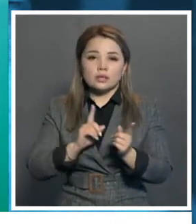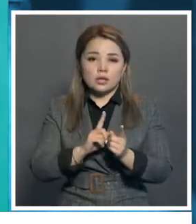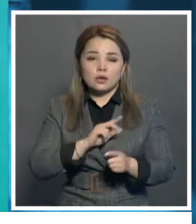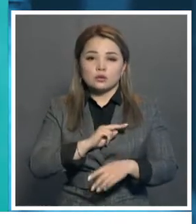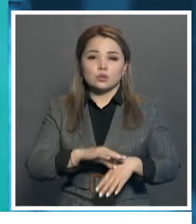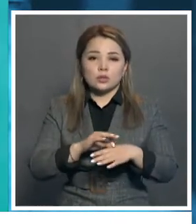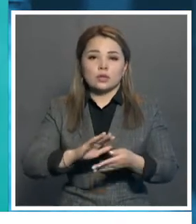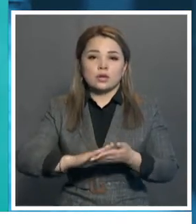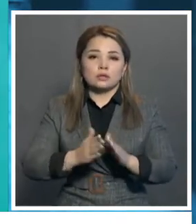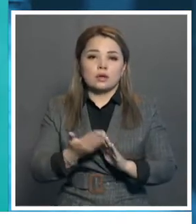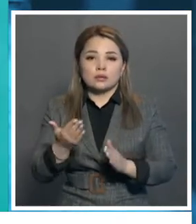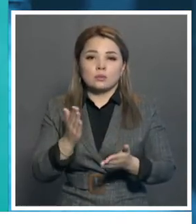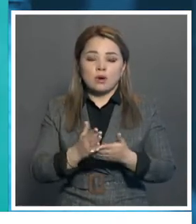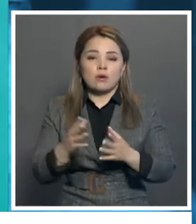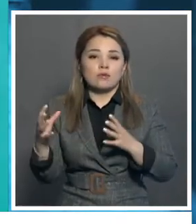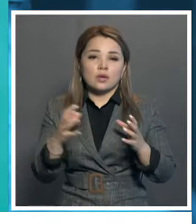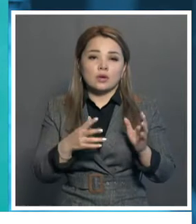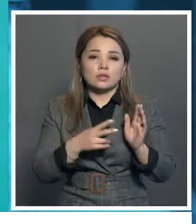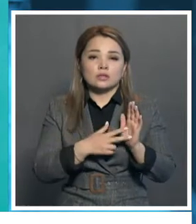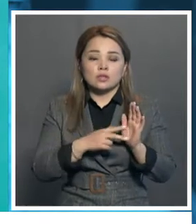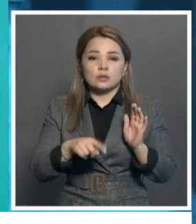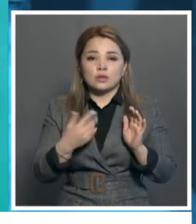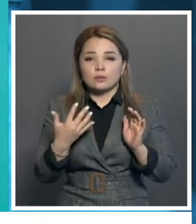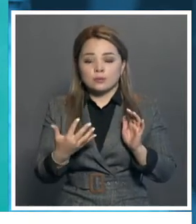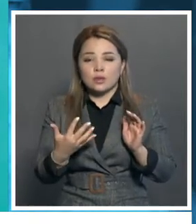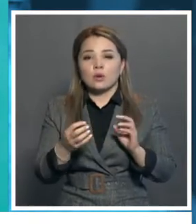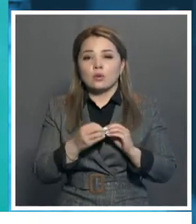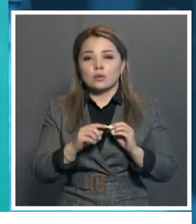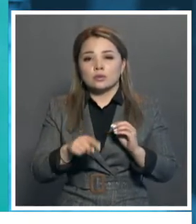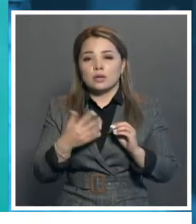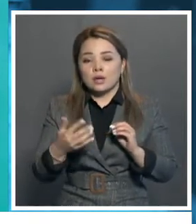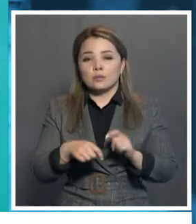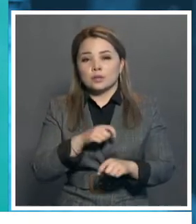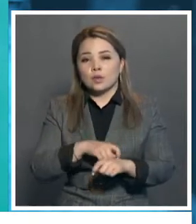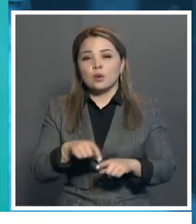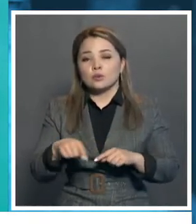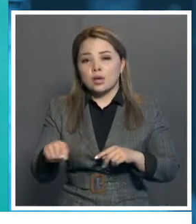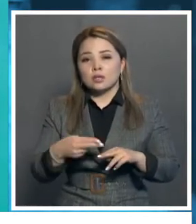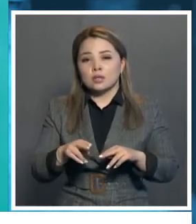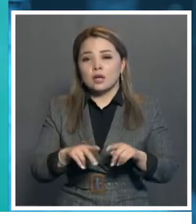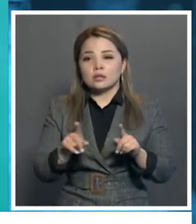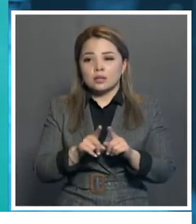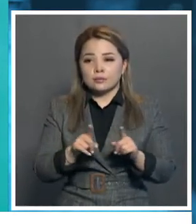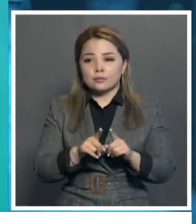жүргіздік. Автобустар бар, сол 8,5-10,5 метрлік ұзындығы. Сонан кейін мынау жаңағы біз